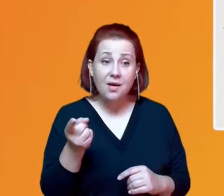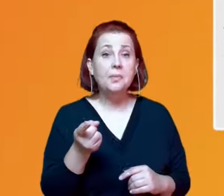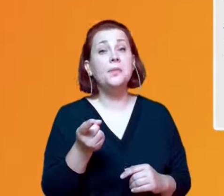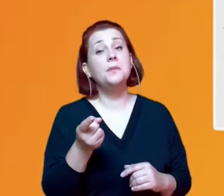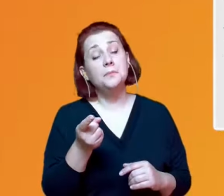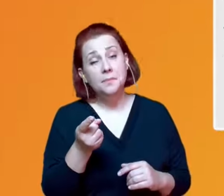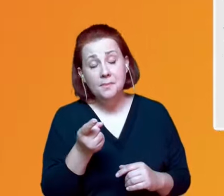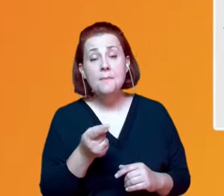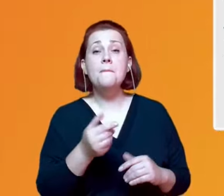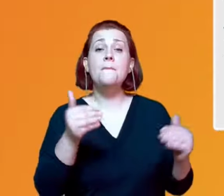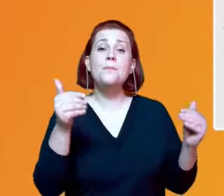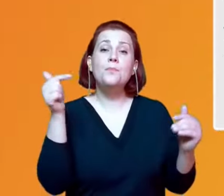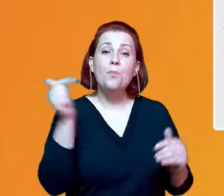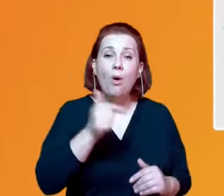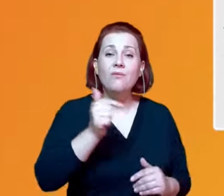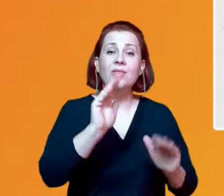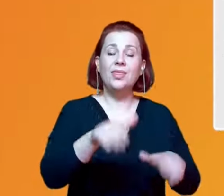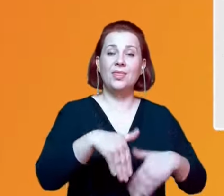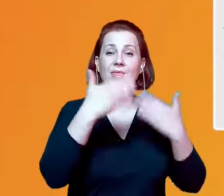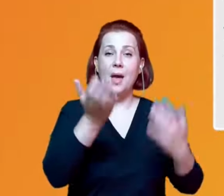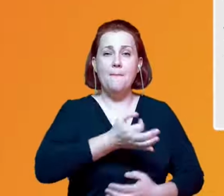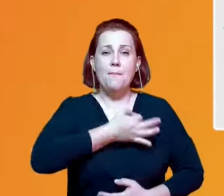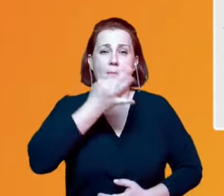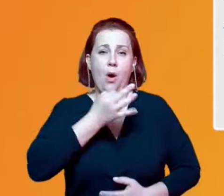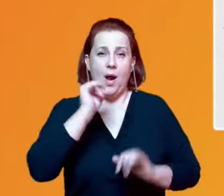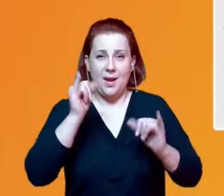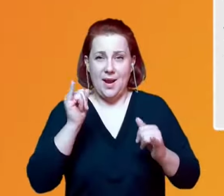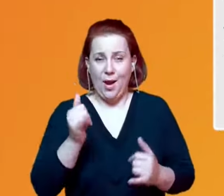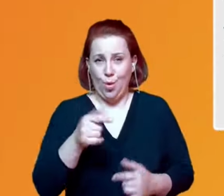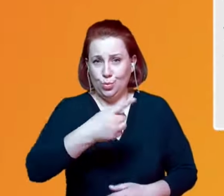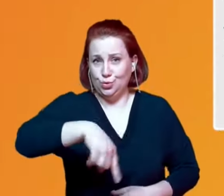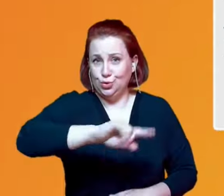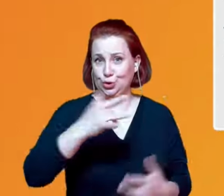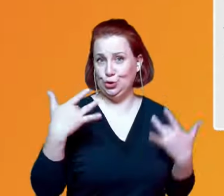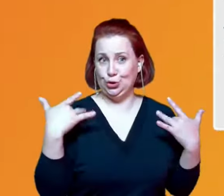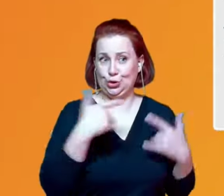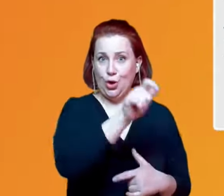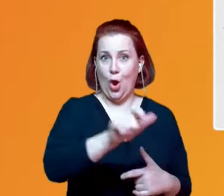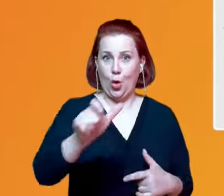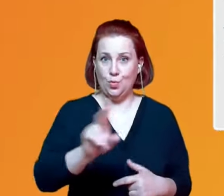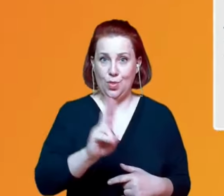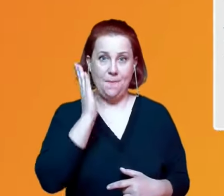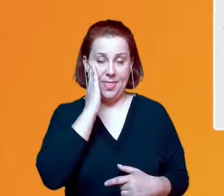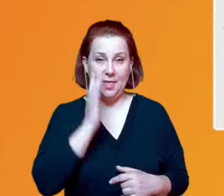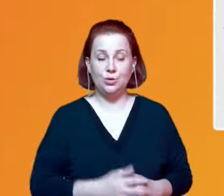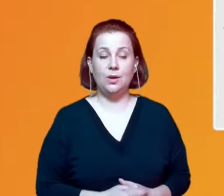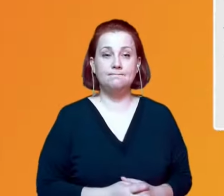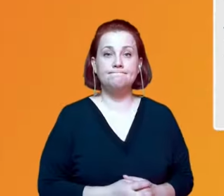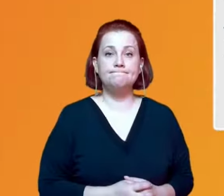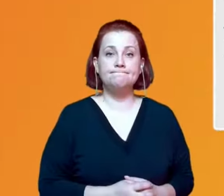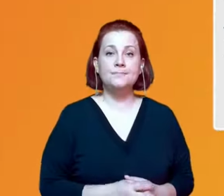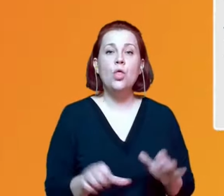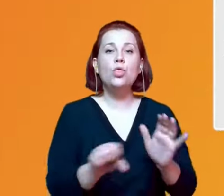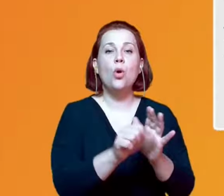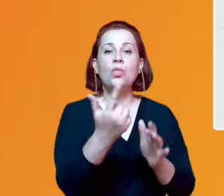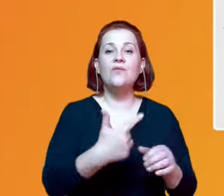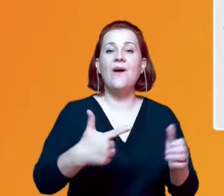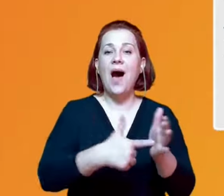przynieść poprawę jakości życia mieszkańców, które powinny do 2030